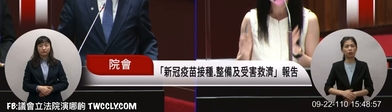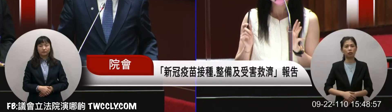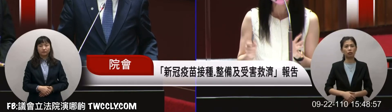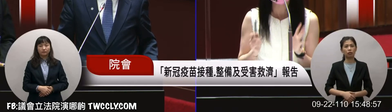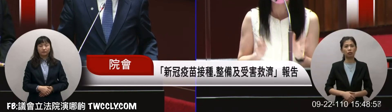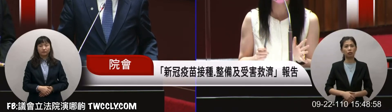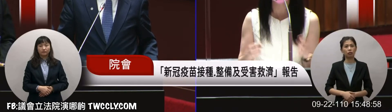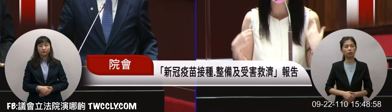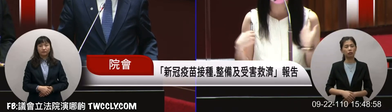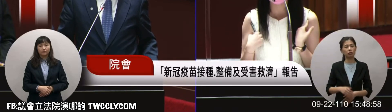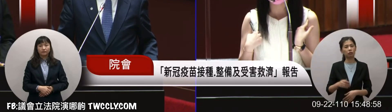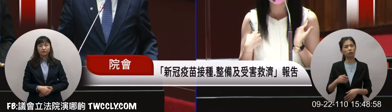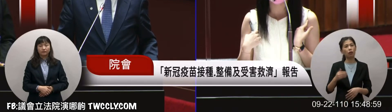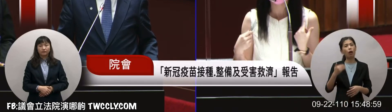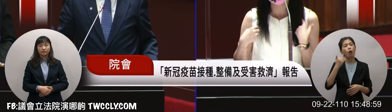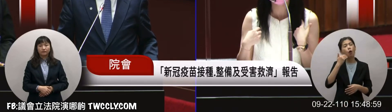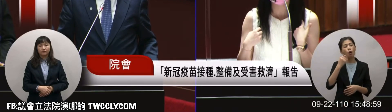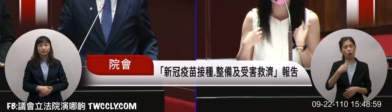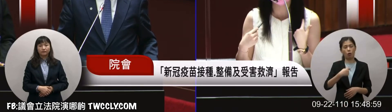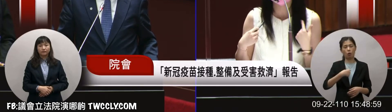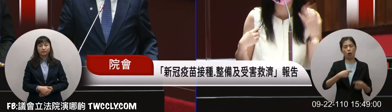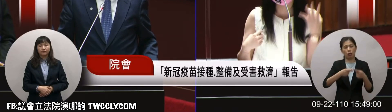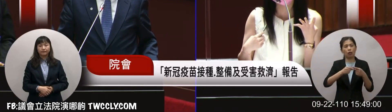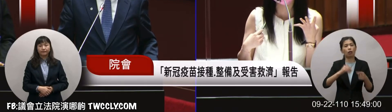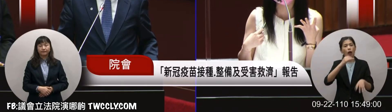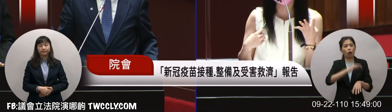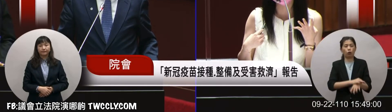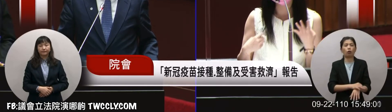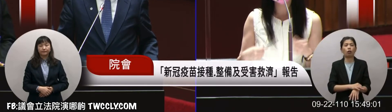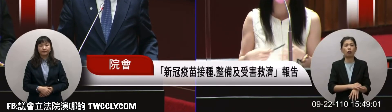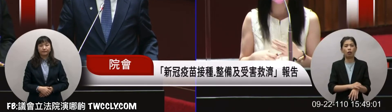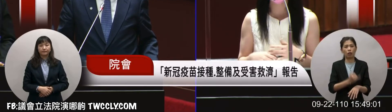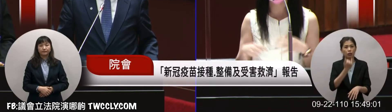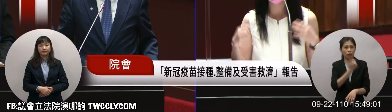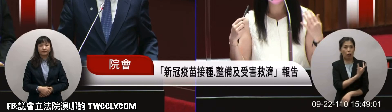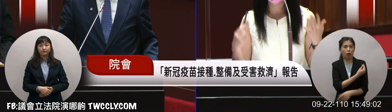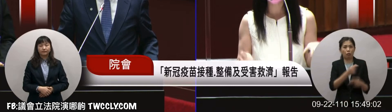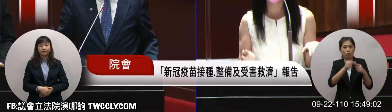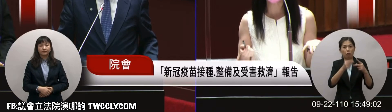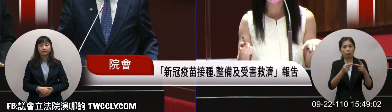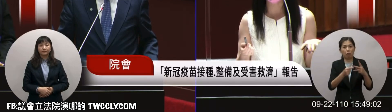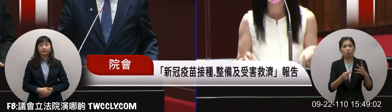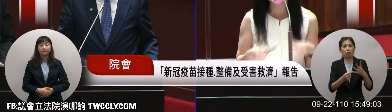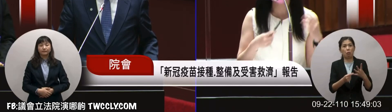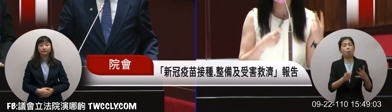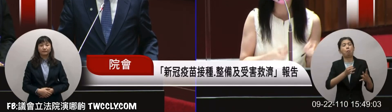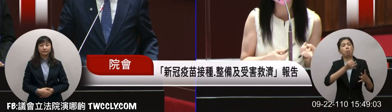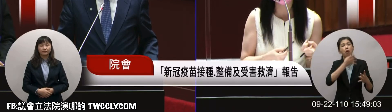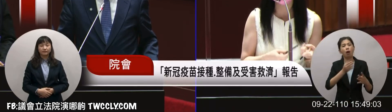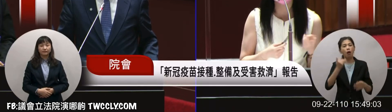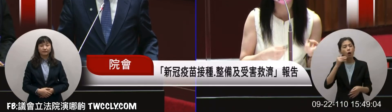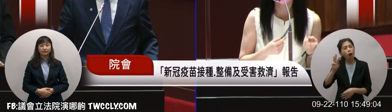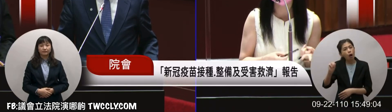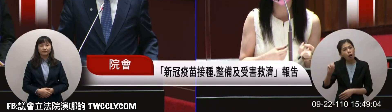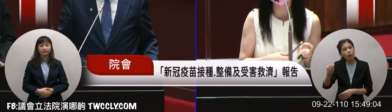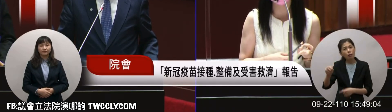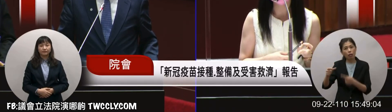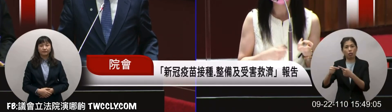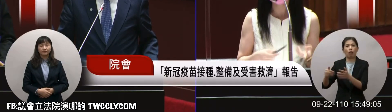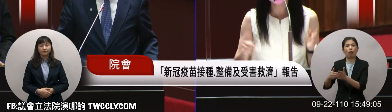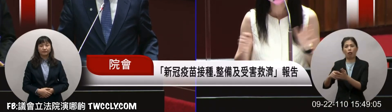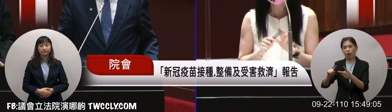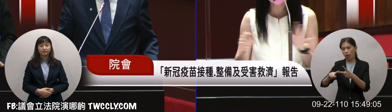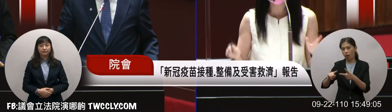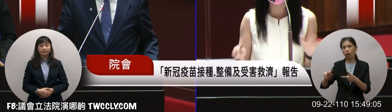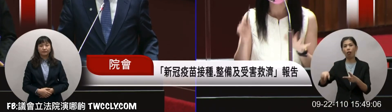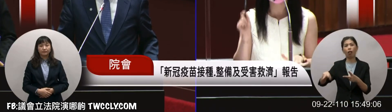一样。所以可能我打高端的，我很快我可以打到第四剂；那我打 莫德纳的，我连可能第二剂都不一定打得到，